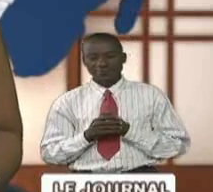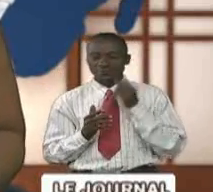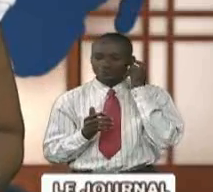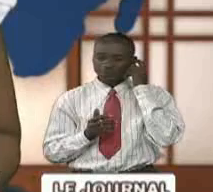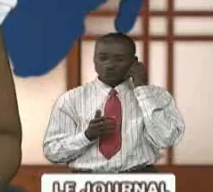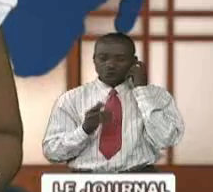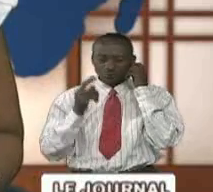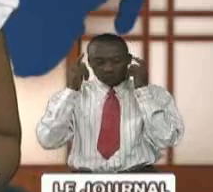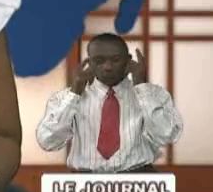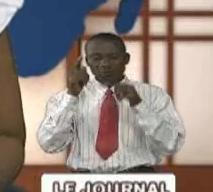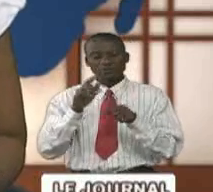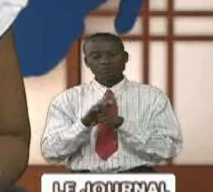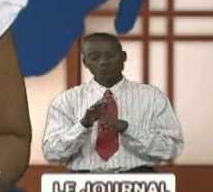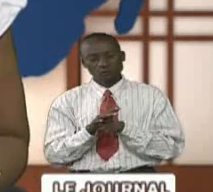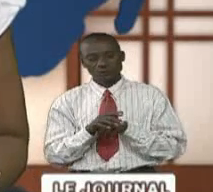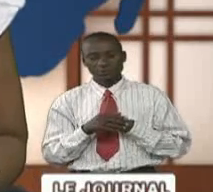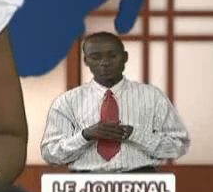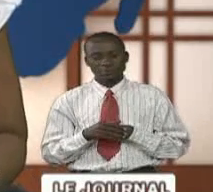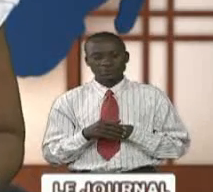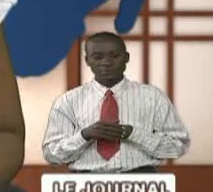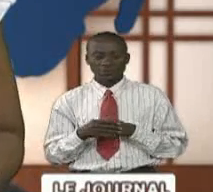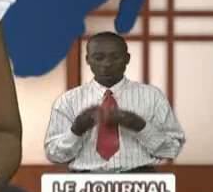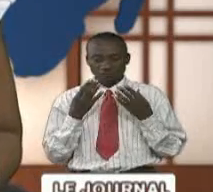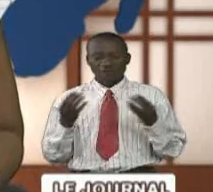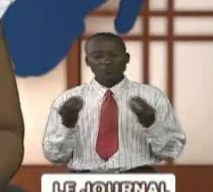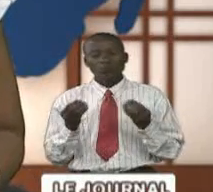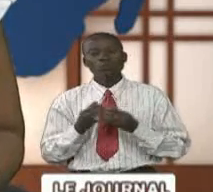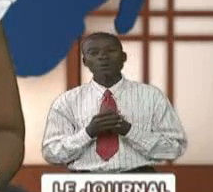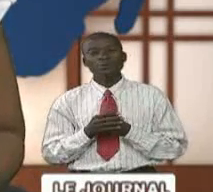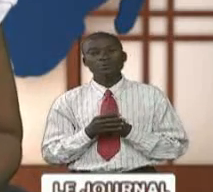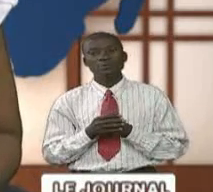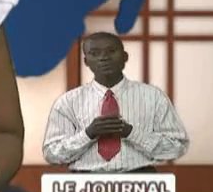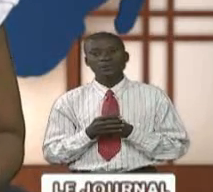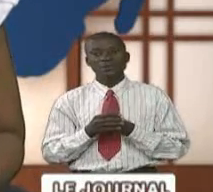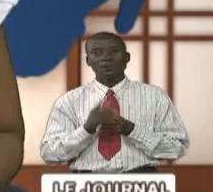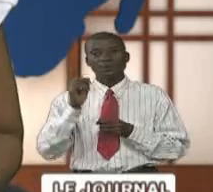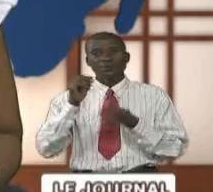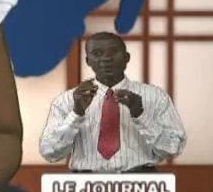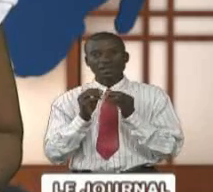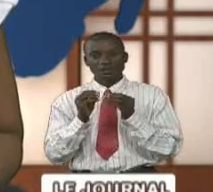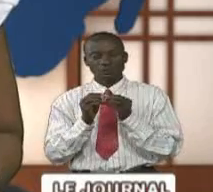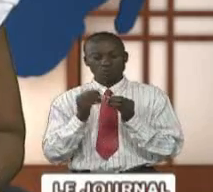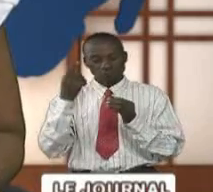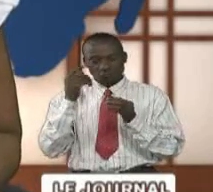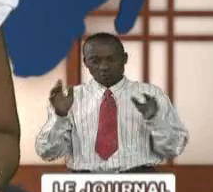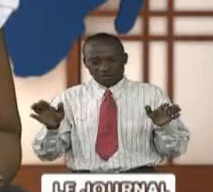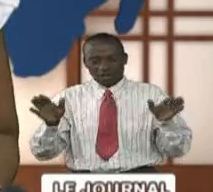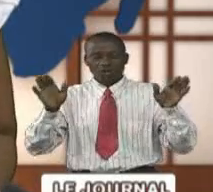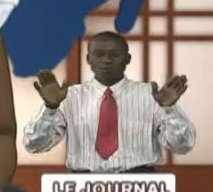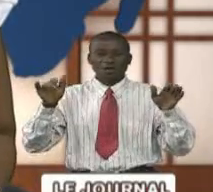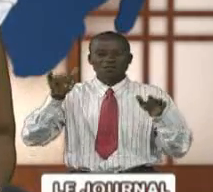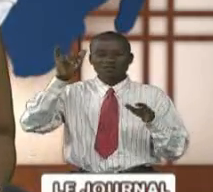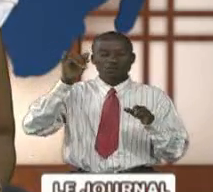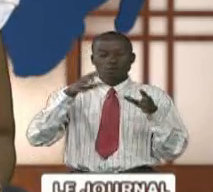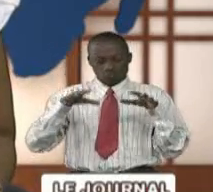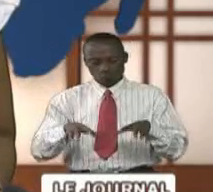un diagnostic sans complaisance et c'est dans ce cadre que se tiennent les premières assises de l'aéronautique en République démocratique du